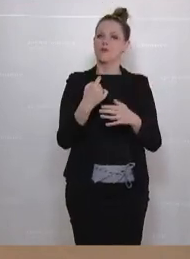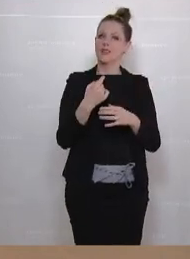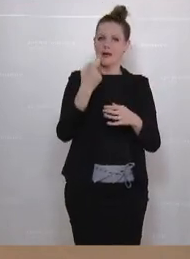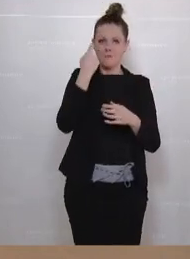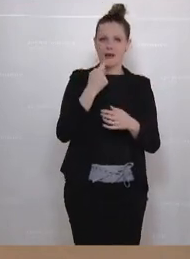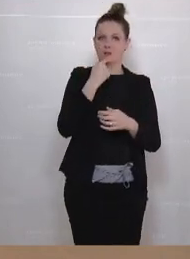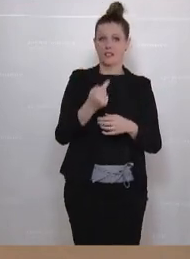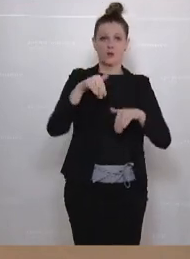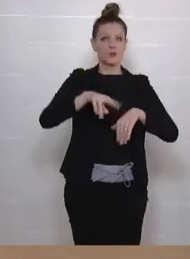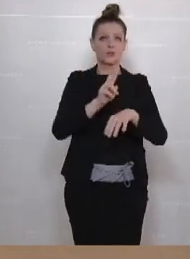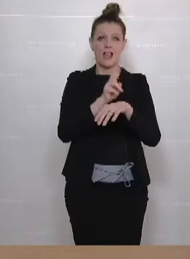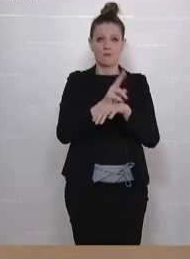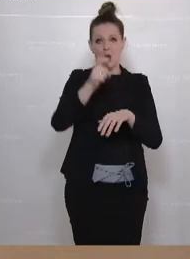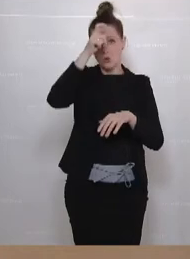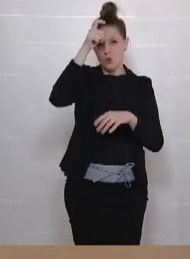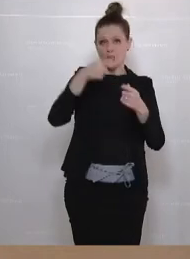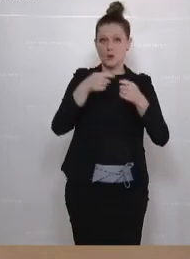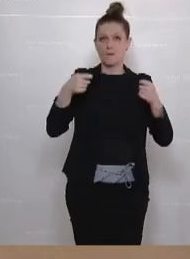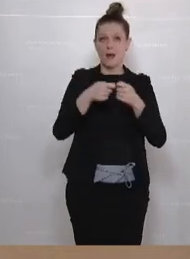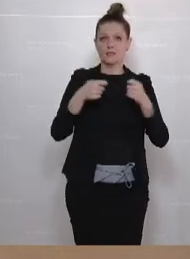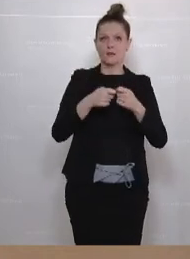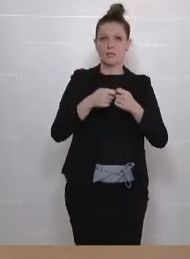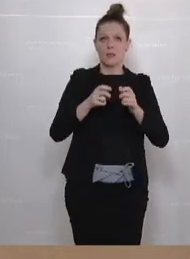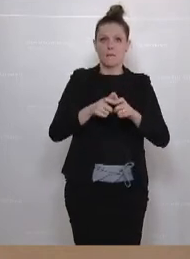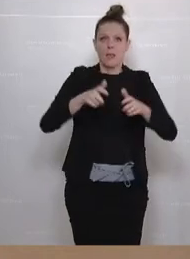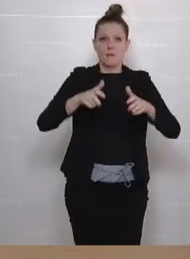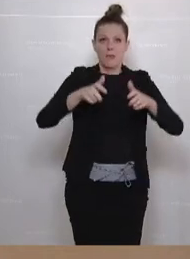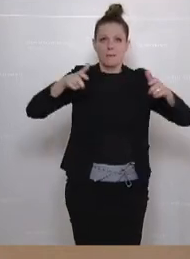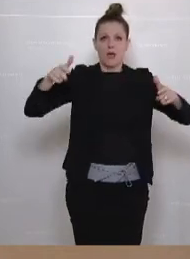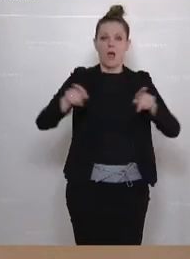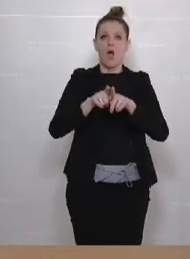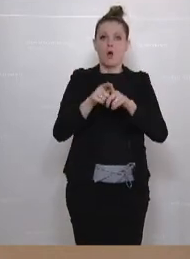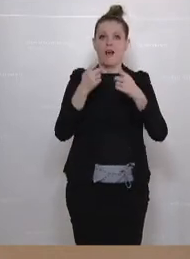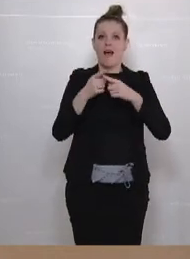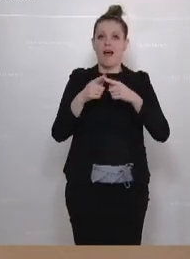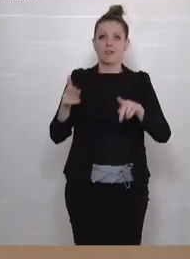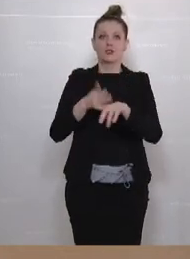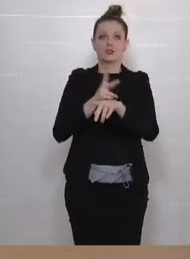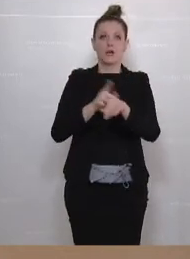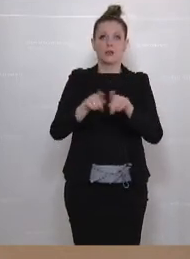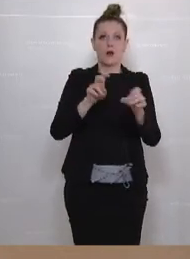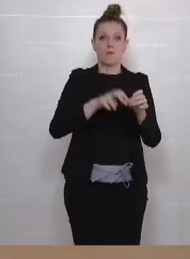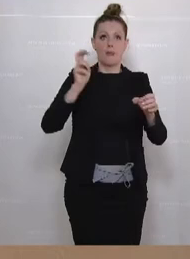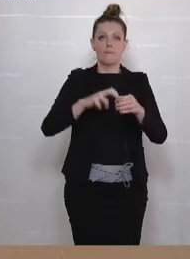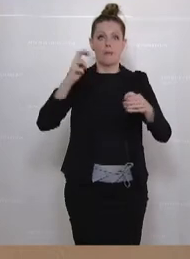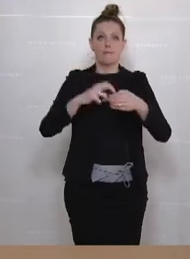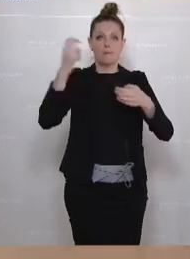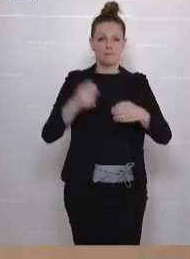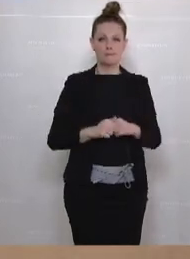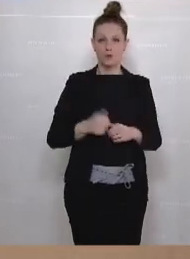jetzt aufpassen, dass diese türkische Maßnahme nicht eine Lawine lostritt und wir plötzlich andere Staaten haben, die auch noch austreten.